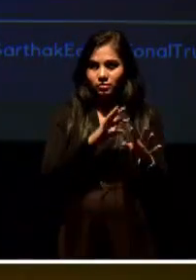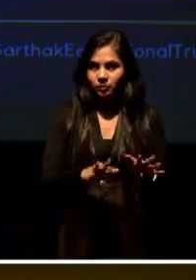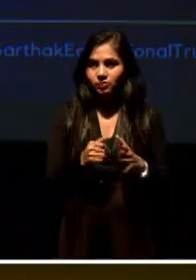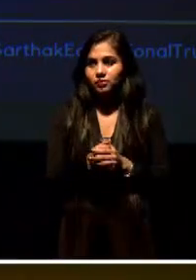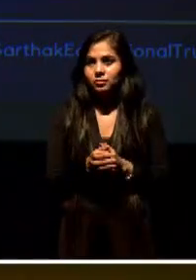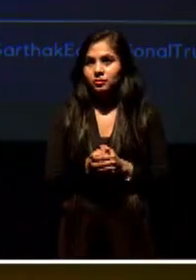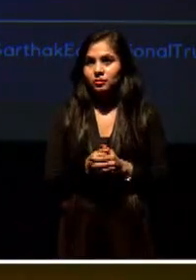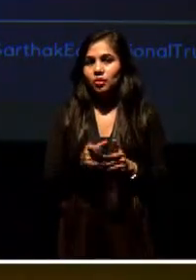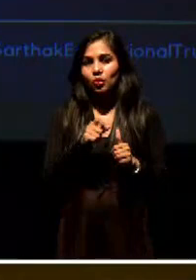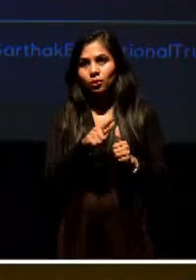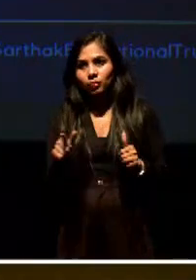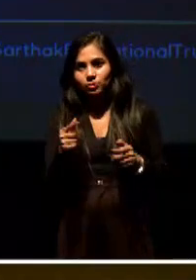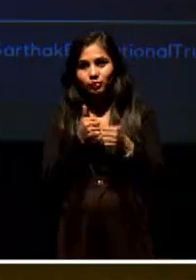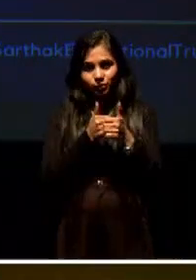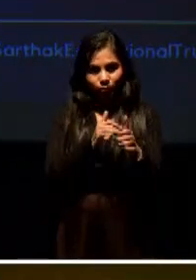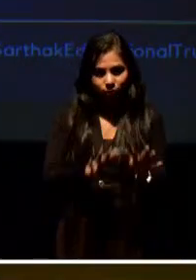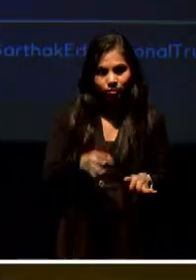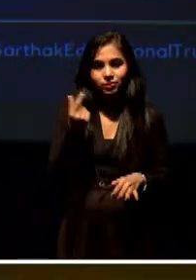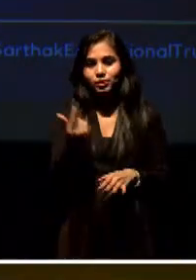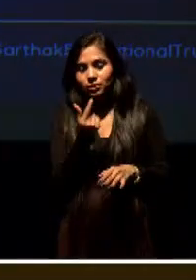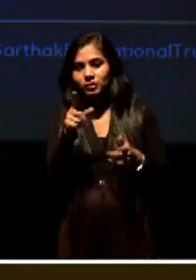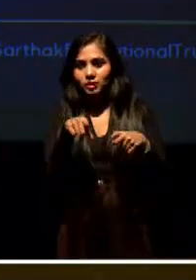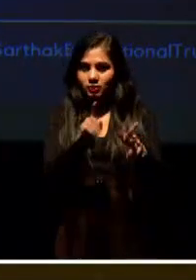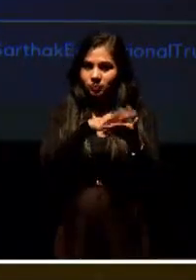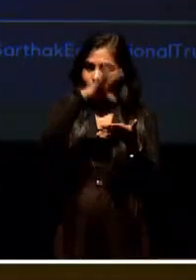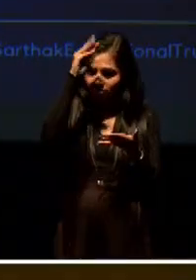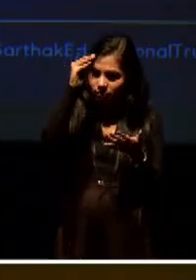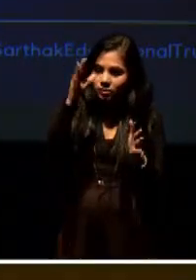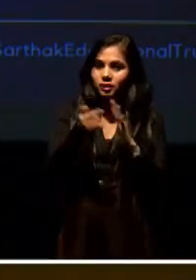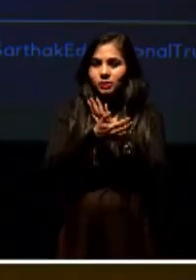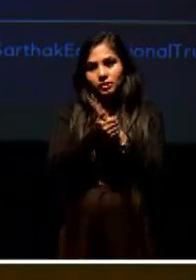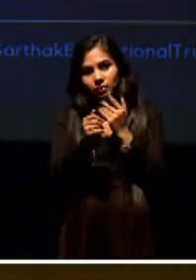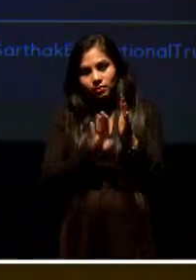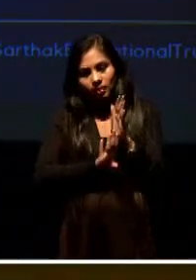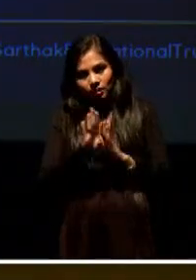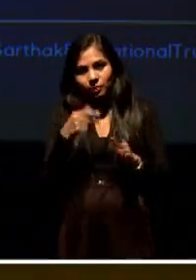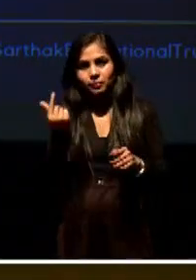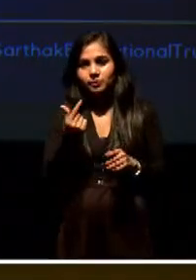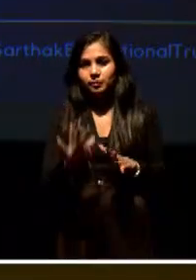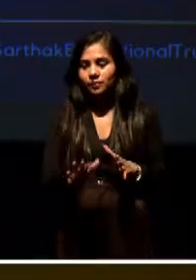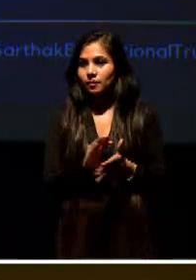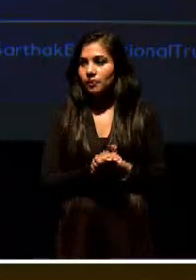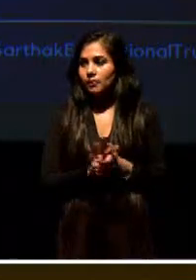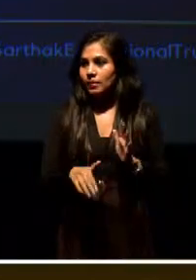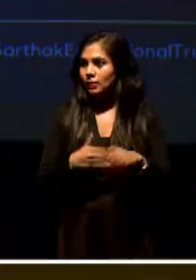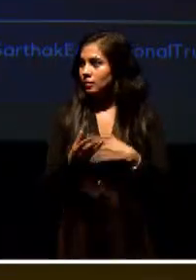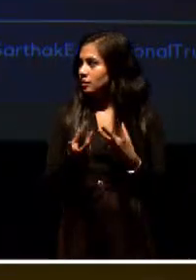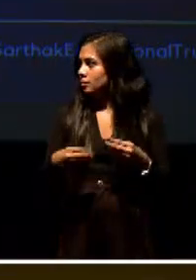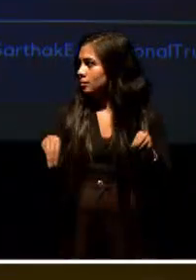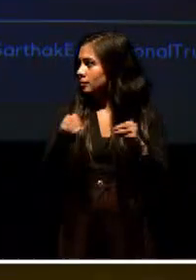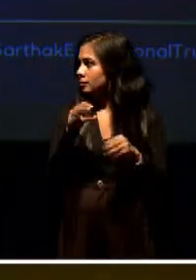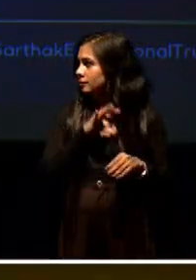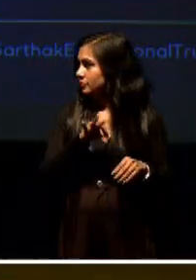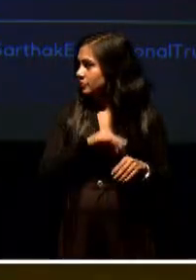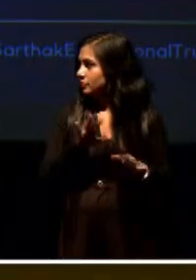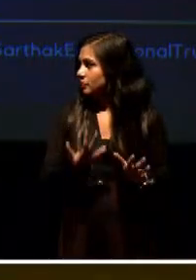उसको यूज़ कर रहे हैं, अपनी लर्निंग के लिए यूज़ कर रहे हैं, अपनी स्किल इन्हांसमेंट के लिए यूज़ कर रहे हैं, और बहुत सारा असिस्टेंस भी उनको मिल रहा